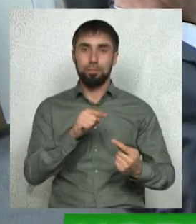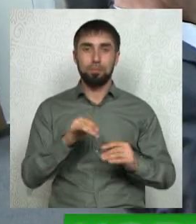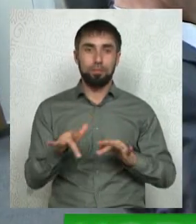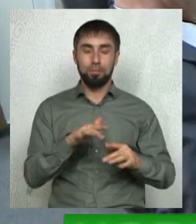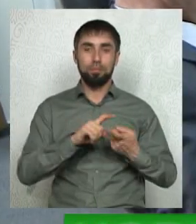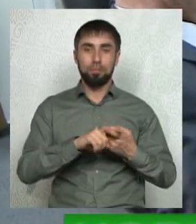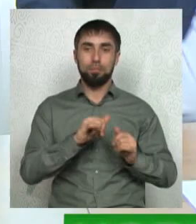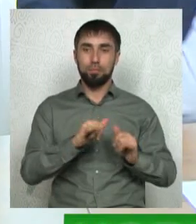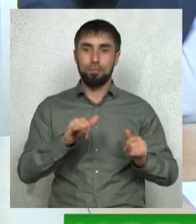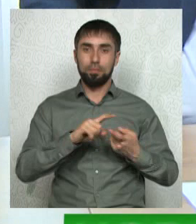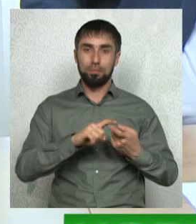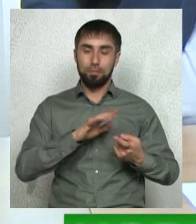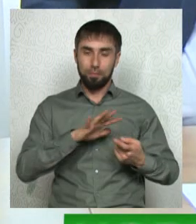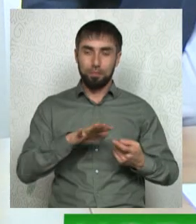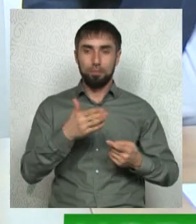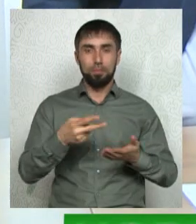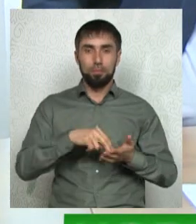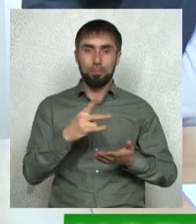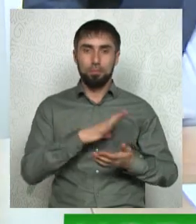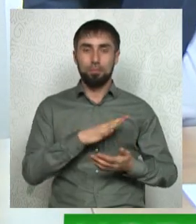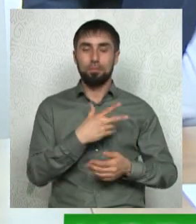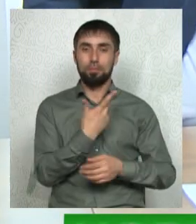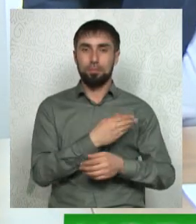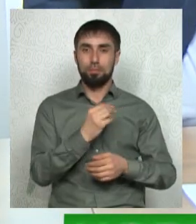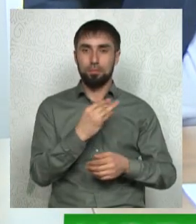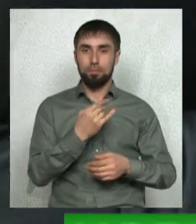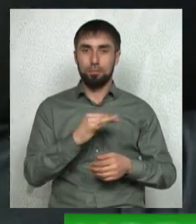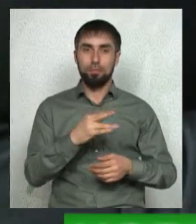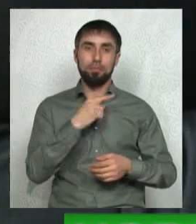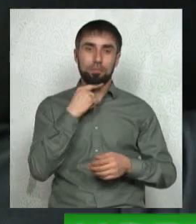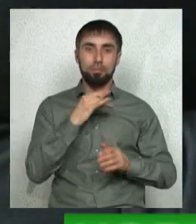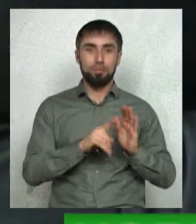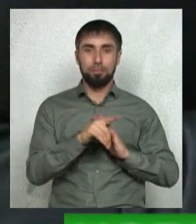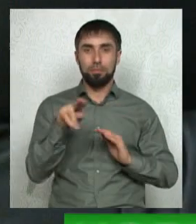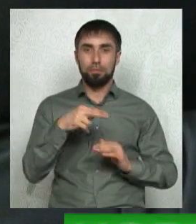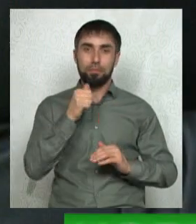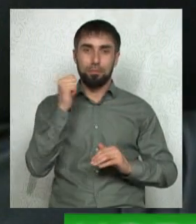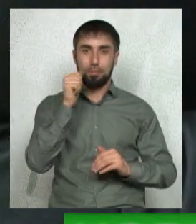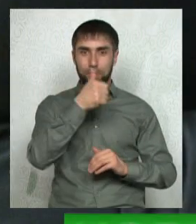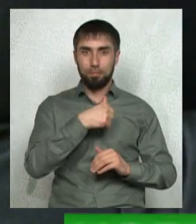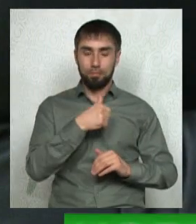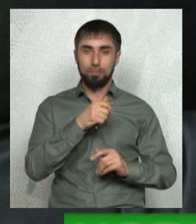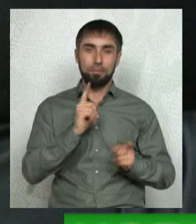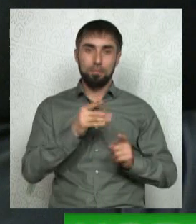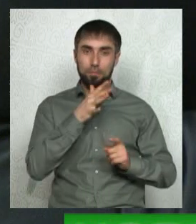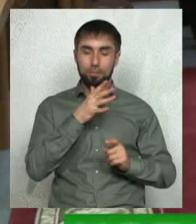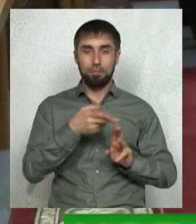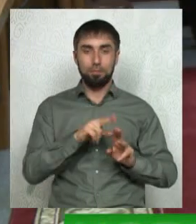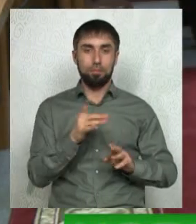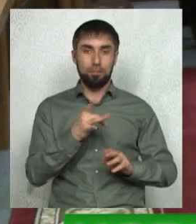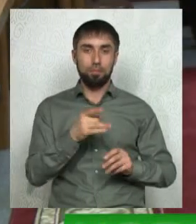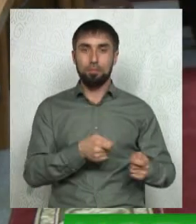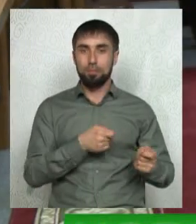противодействия распространению инфекции должна стать вакцинация. В Ингушетии она начата с декабря прошлого года. В настоящее время в